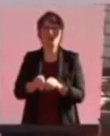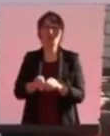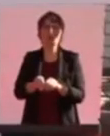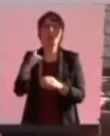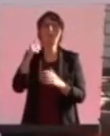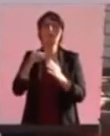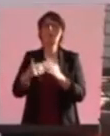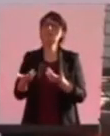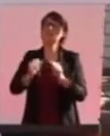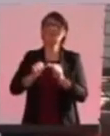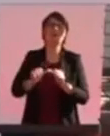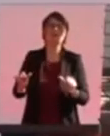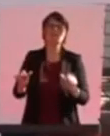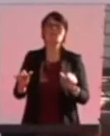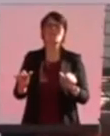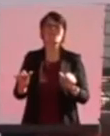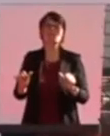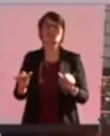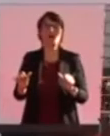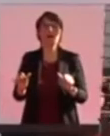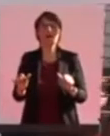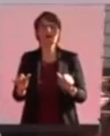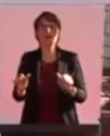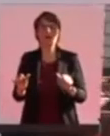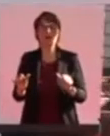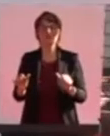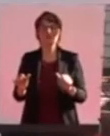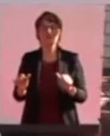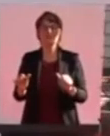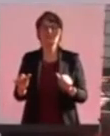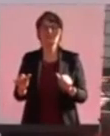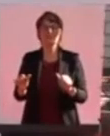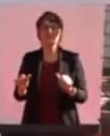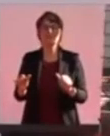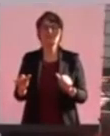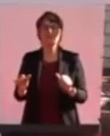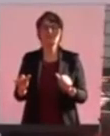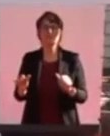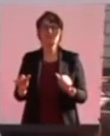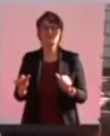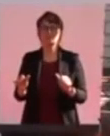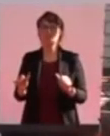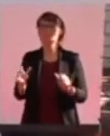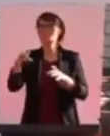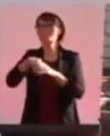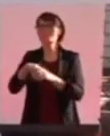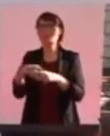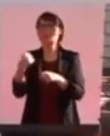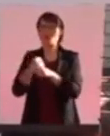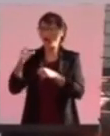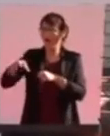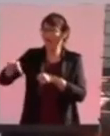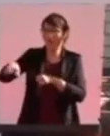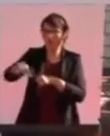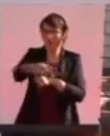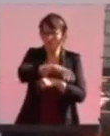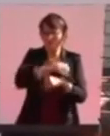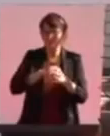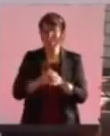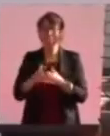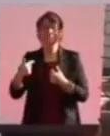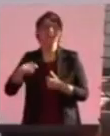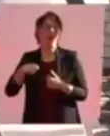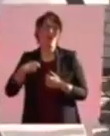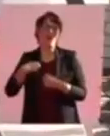situazione in materia ambientale e delle agenzie territoriali io sono